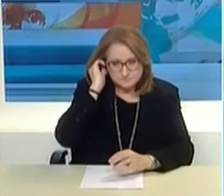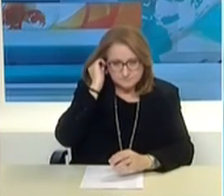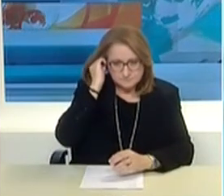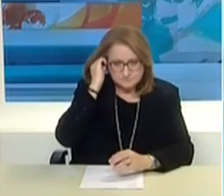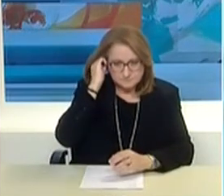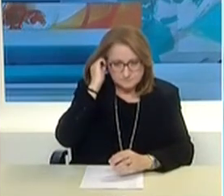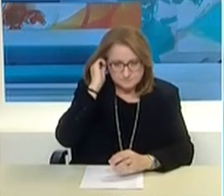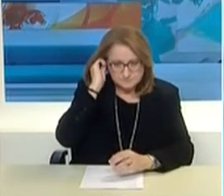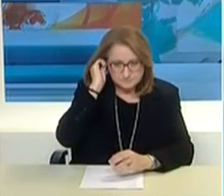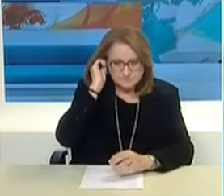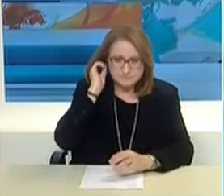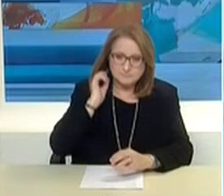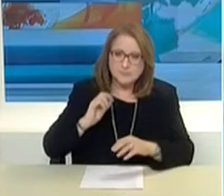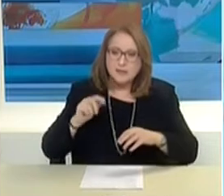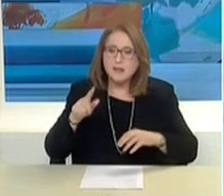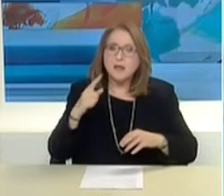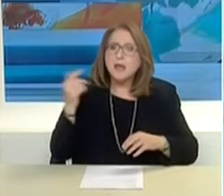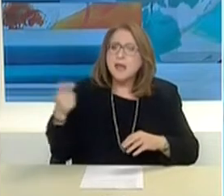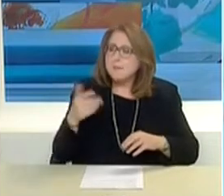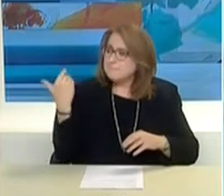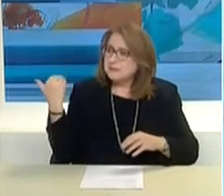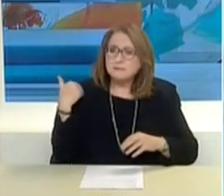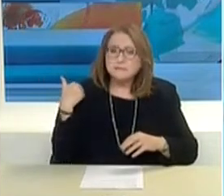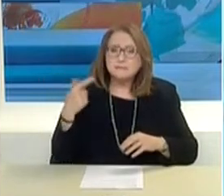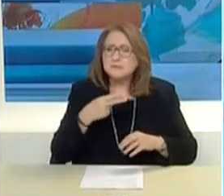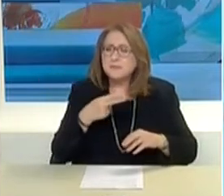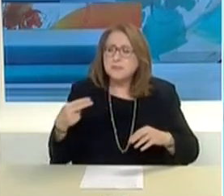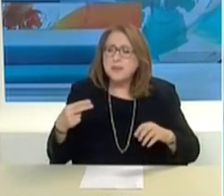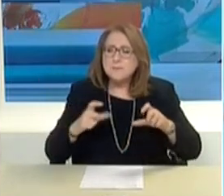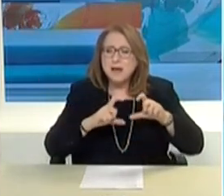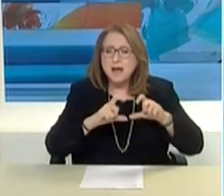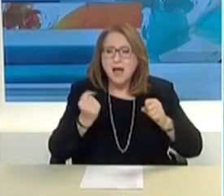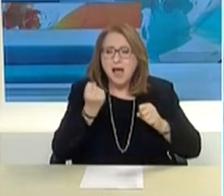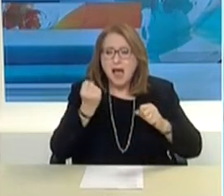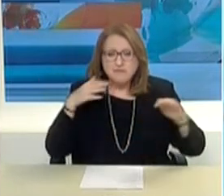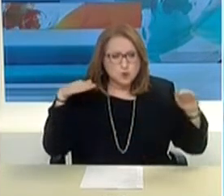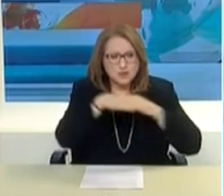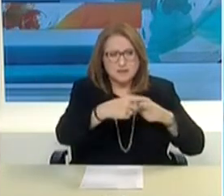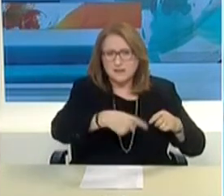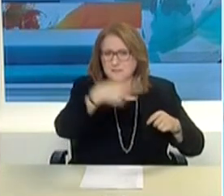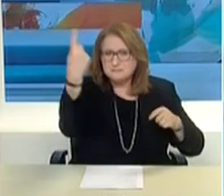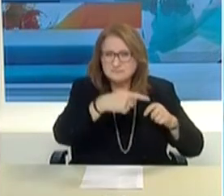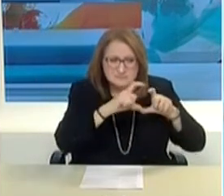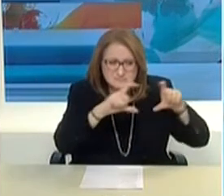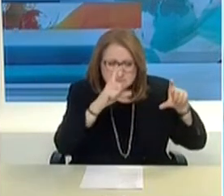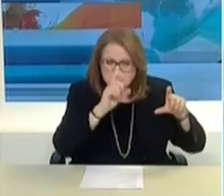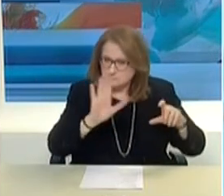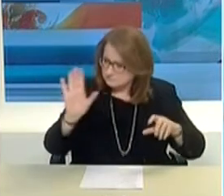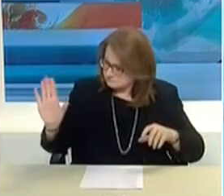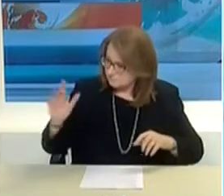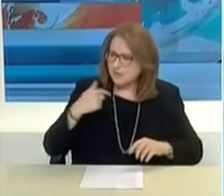Σε σχέση με το θέμα του ελέγχου που ρωτήσατε, εγώ θα σας μιλήσω ως υφυπουργός, θα σας μιλήσω ως πατέρας,